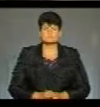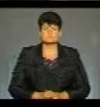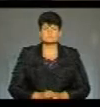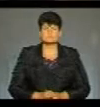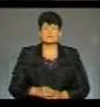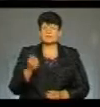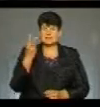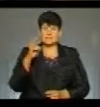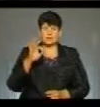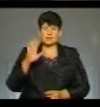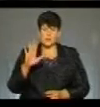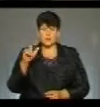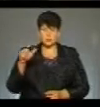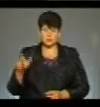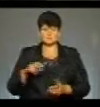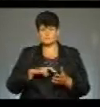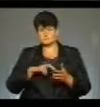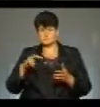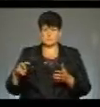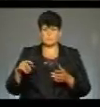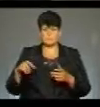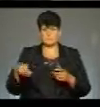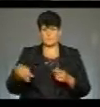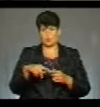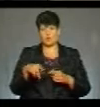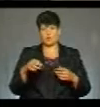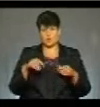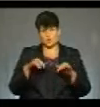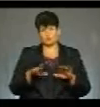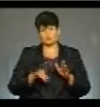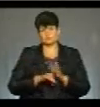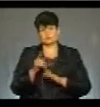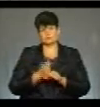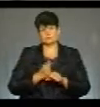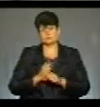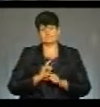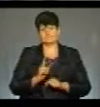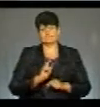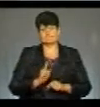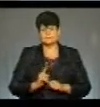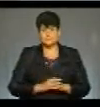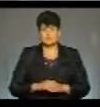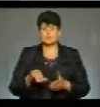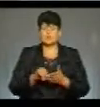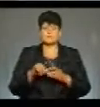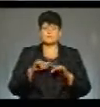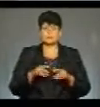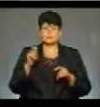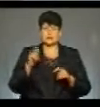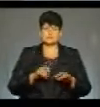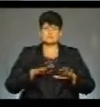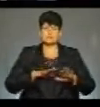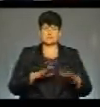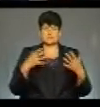О 12:05 люди зійшли з пішохідного переходу і рух на дорозі відновили. До учасників акції приїхав заступник начальника